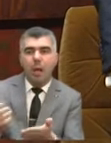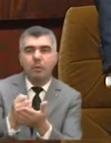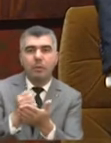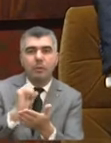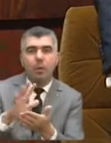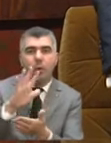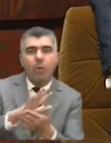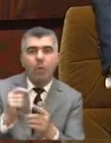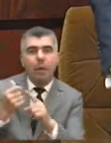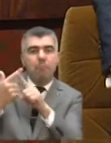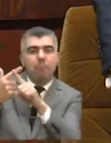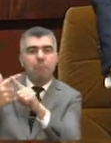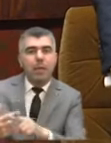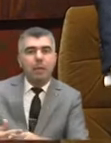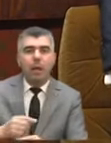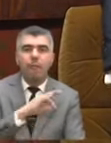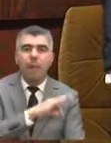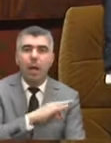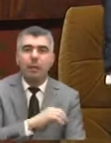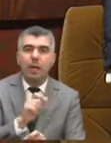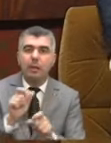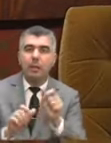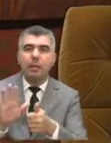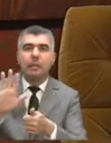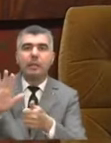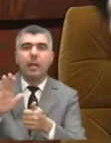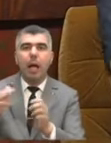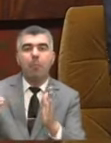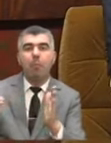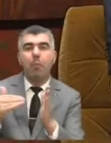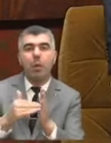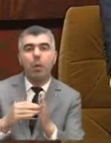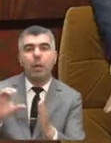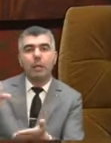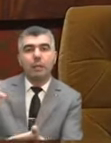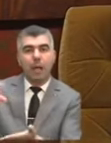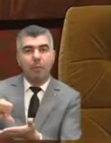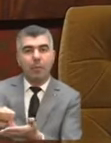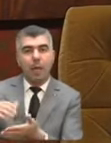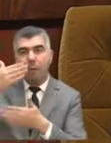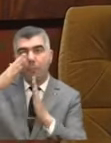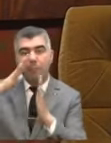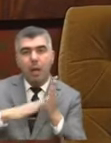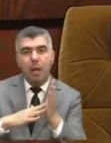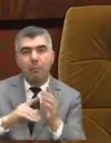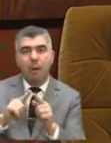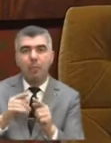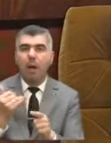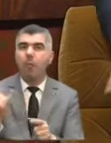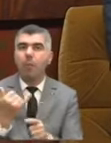في المال اللي غادي يستافدوا منهم 6 مليون ديال المغاربة في الدار البيضاء. وهذه هي السيادة اللي